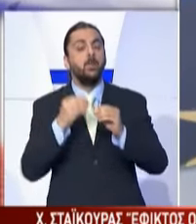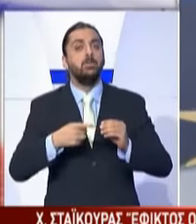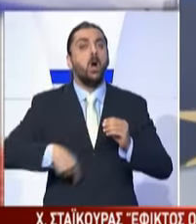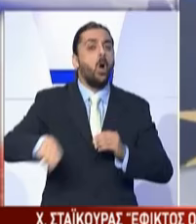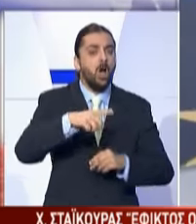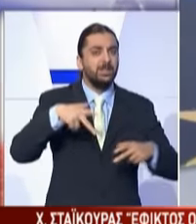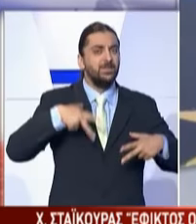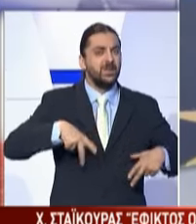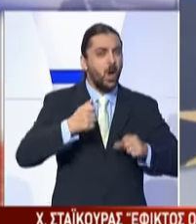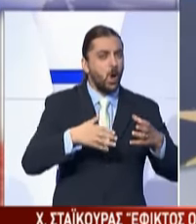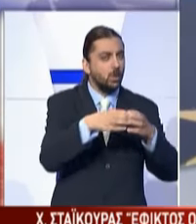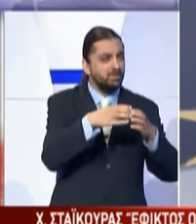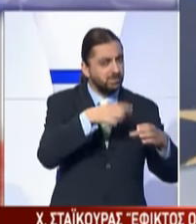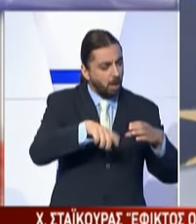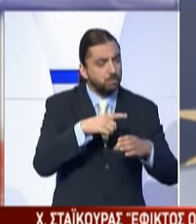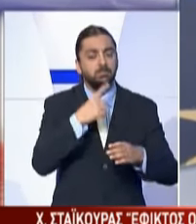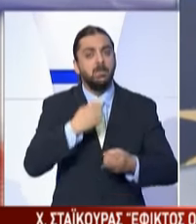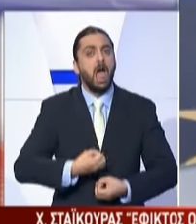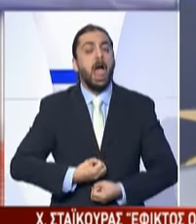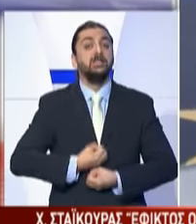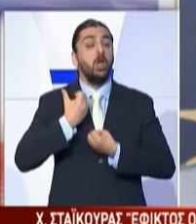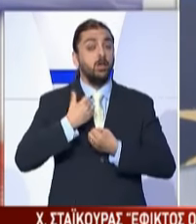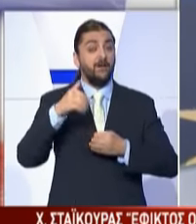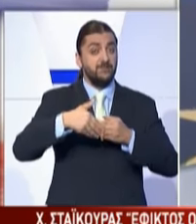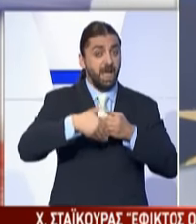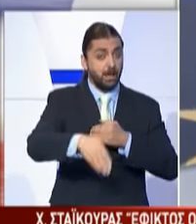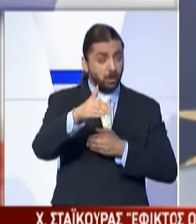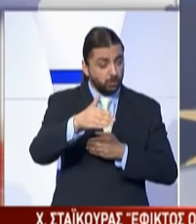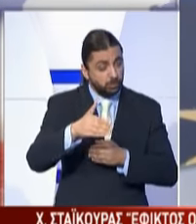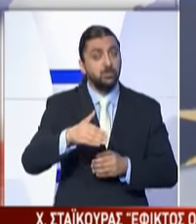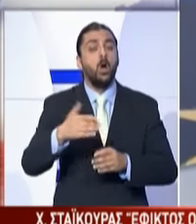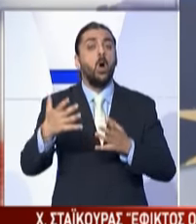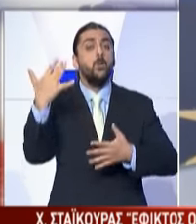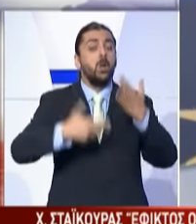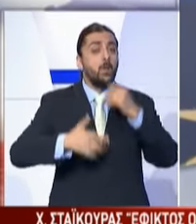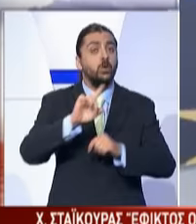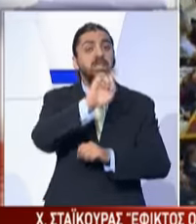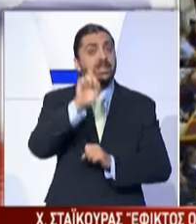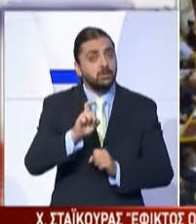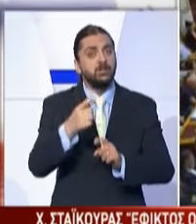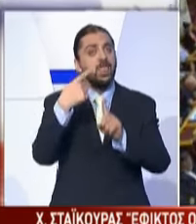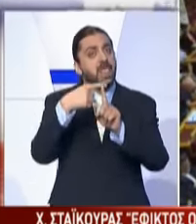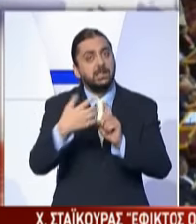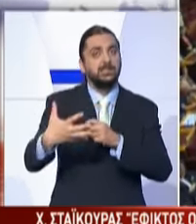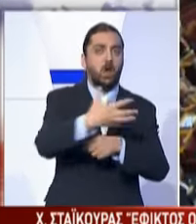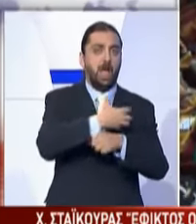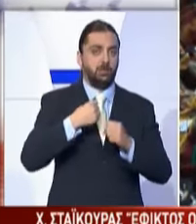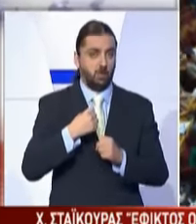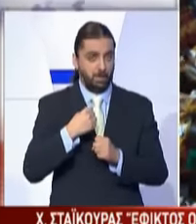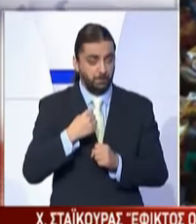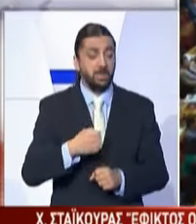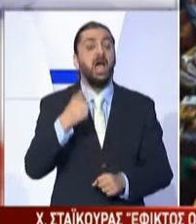του οικονομικού επιτελείου ότι φέτος ο προϋπολογισμός θα εμφανίσει μικρό πρωτογενές πλεόνασμα. Πιο συγκεκριμένα, το έλλειμμα διαμορφώθηκε